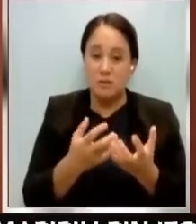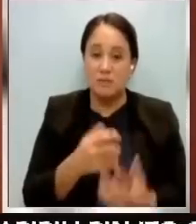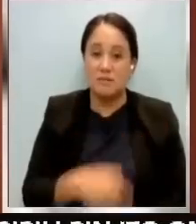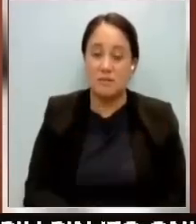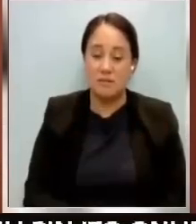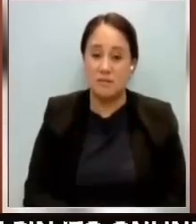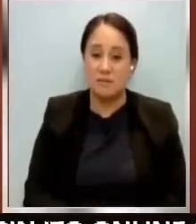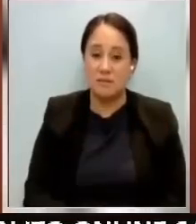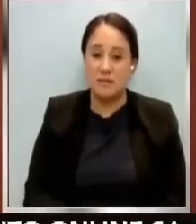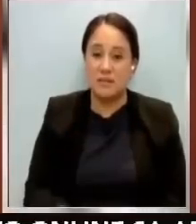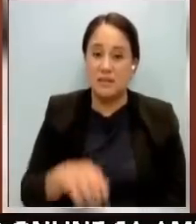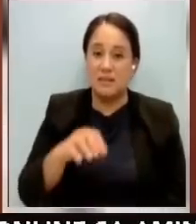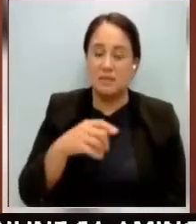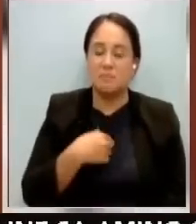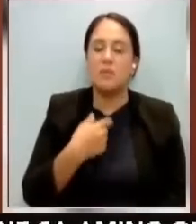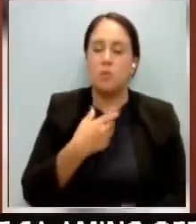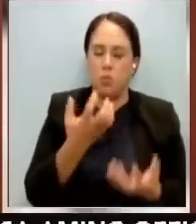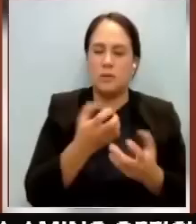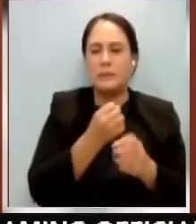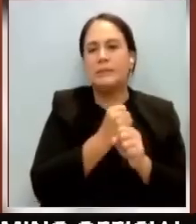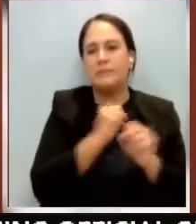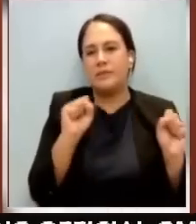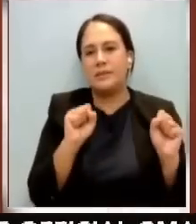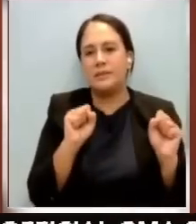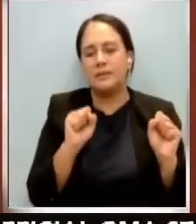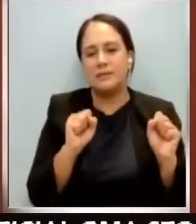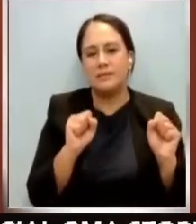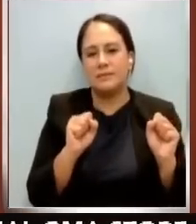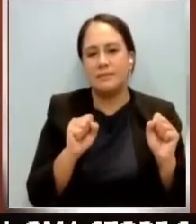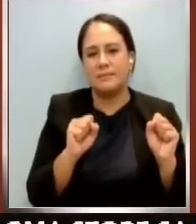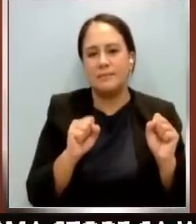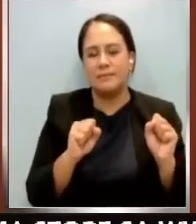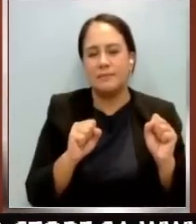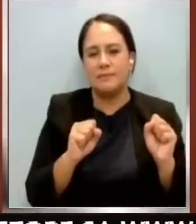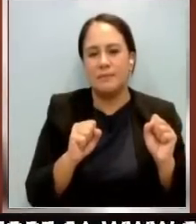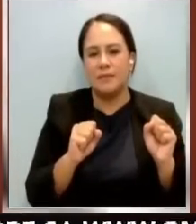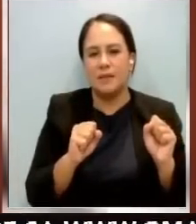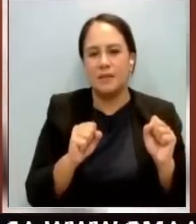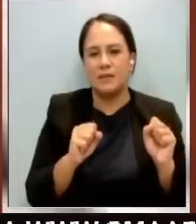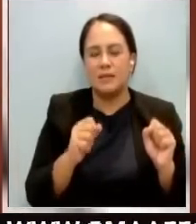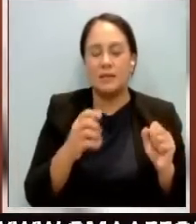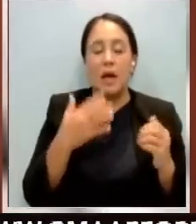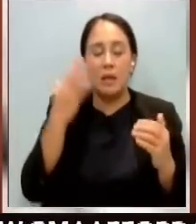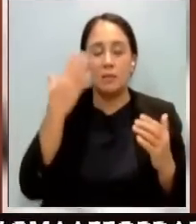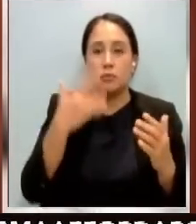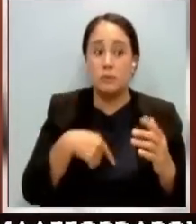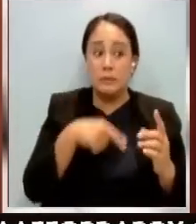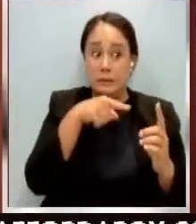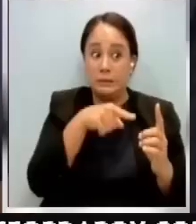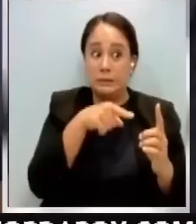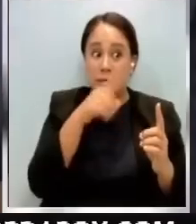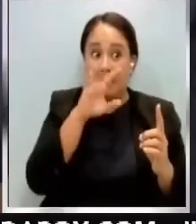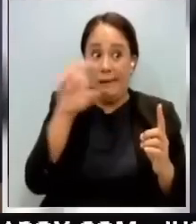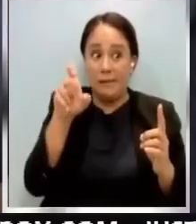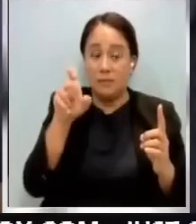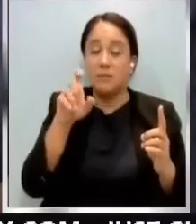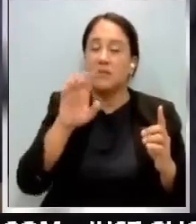Gusto ko na ng kalayaan. Alam mo yun. Yung alam ko na wala na siya dito, yun talaga yung...